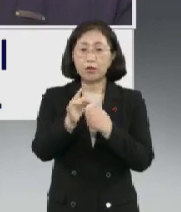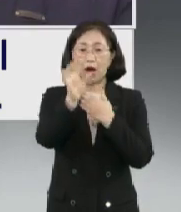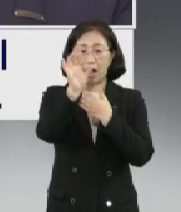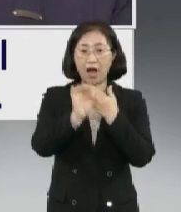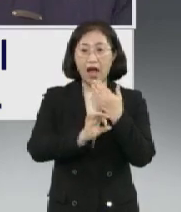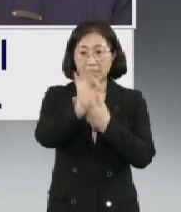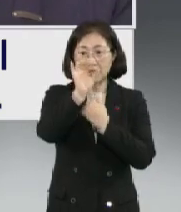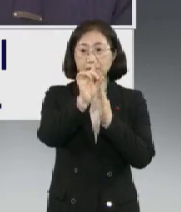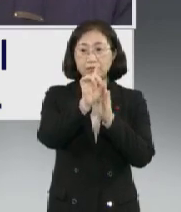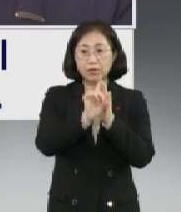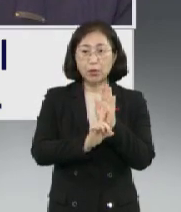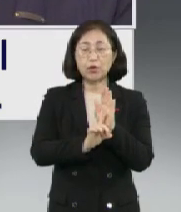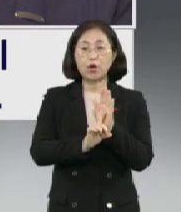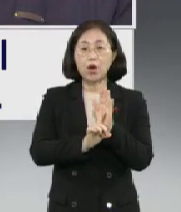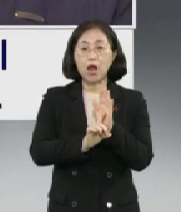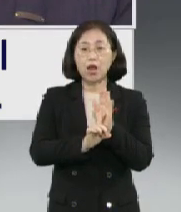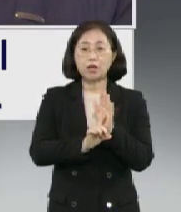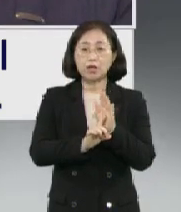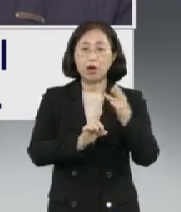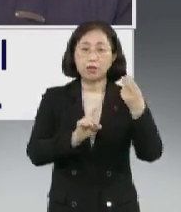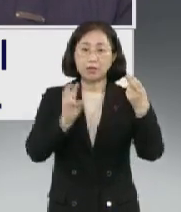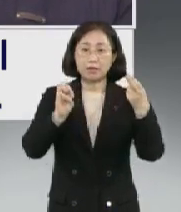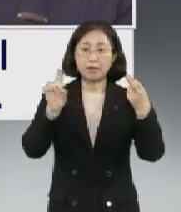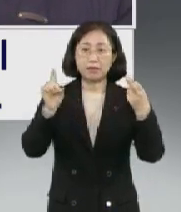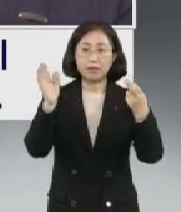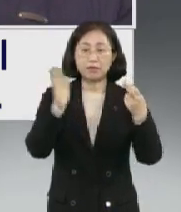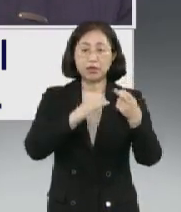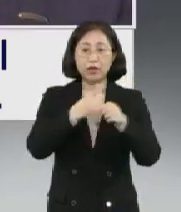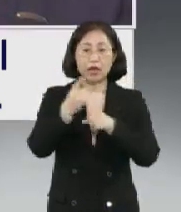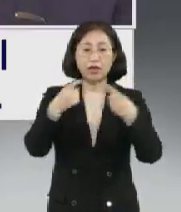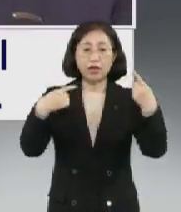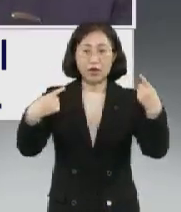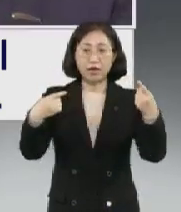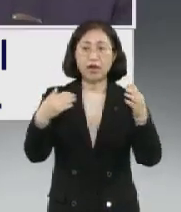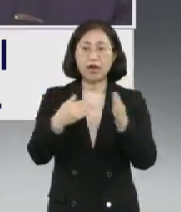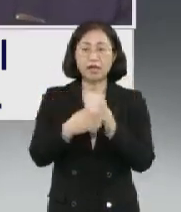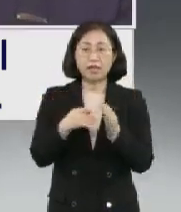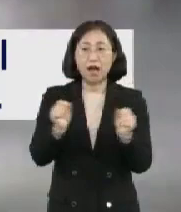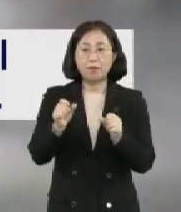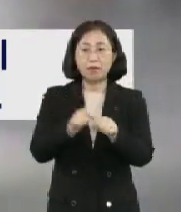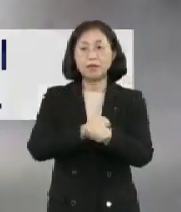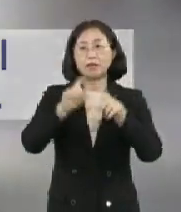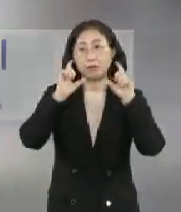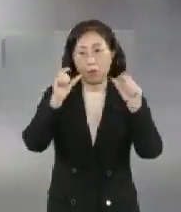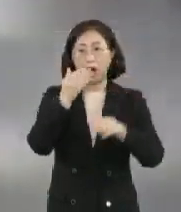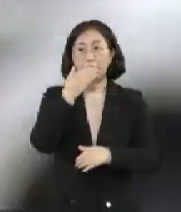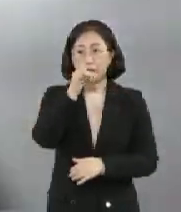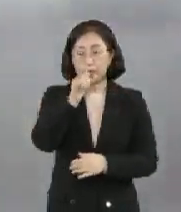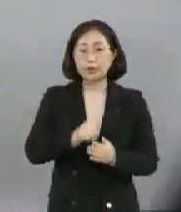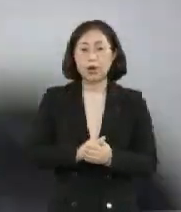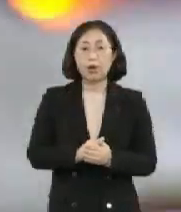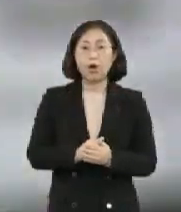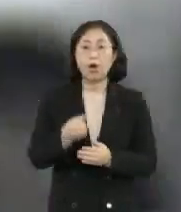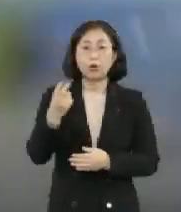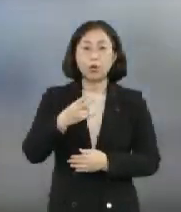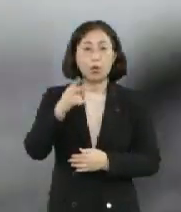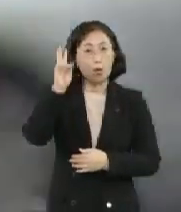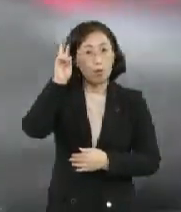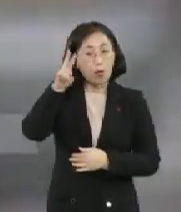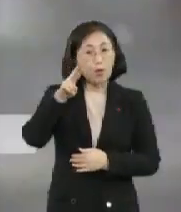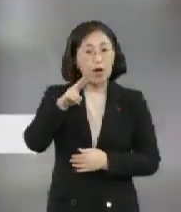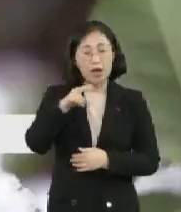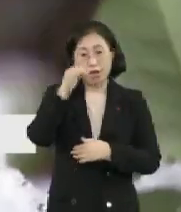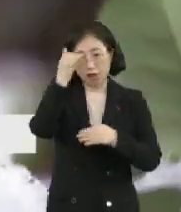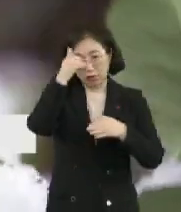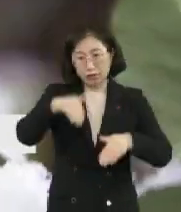떨어져 31일부터 내년 1월 1일에는 한파특보가 발표될 가능성이 있으니 기상청은 아울러 모레 충남